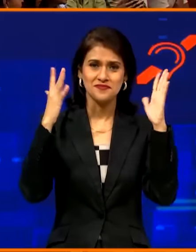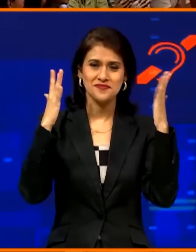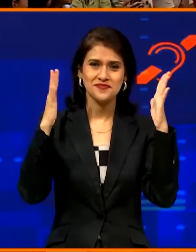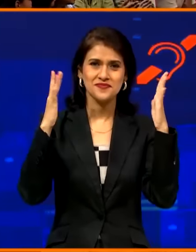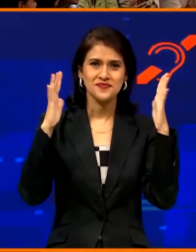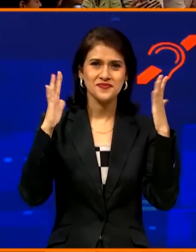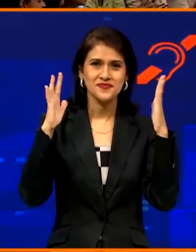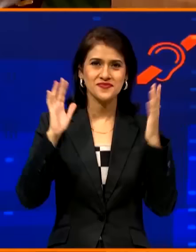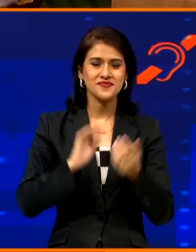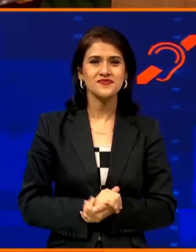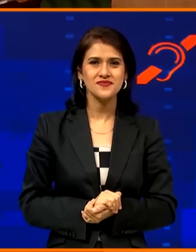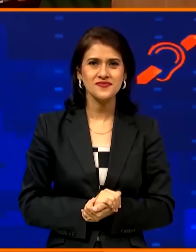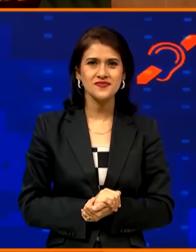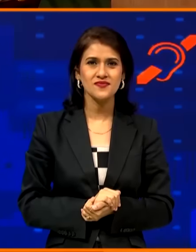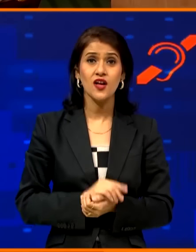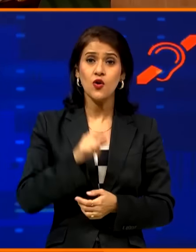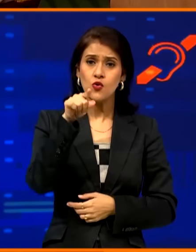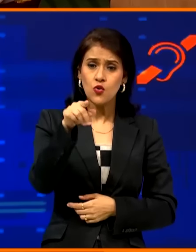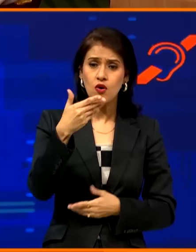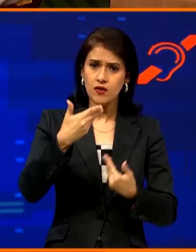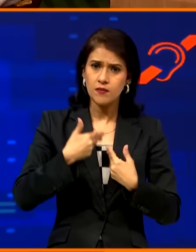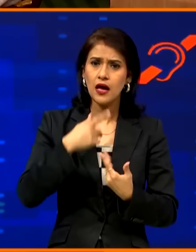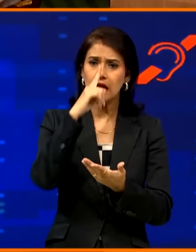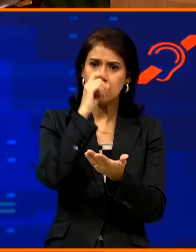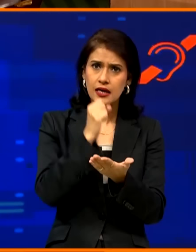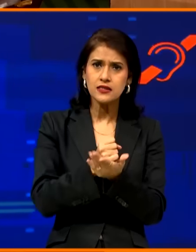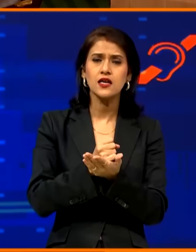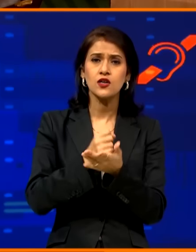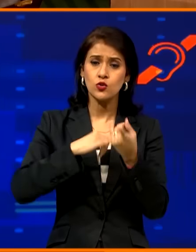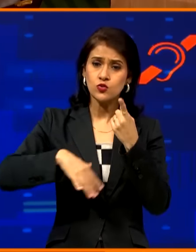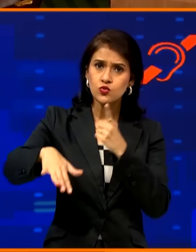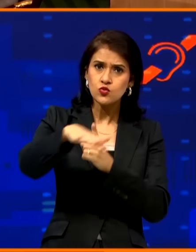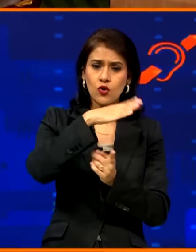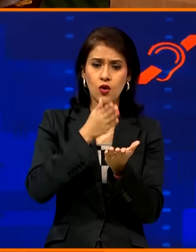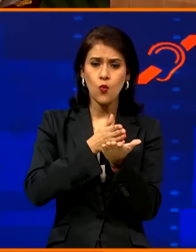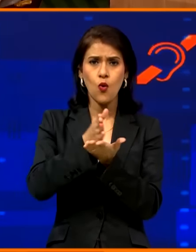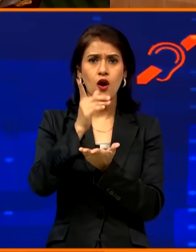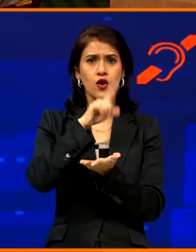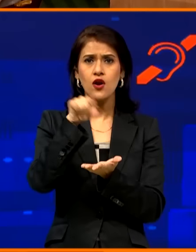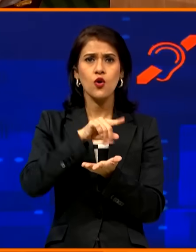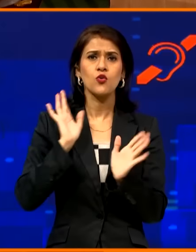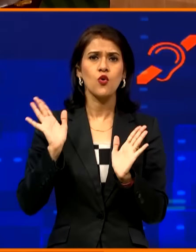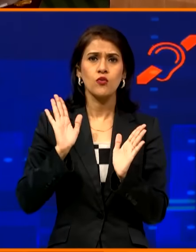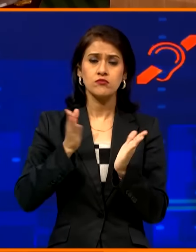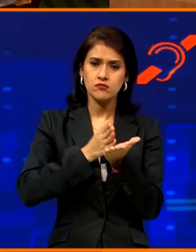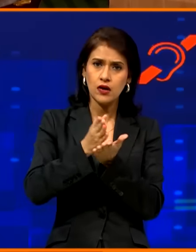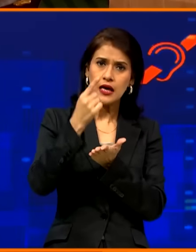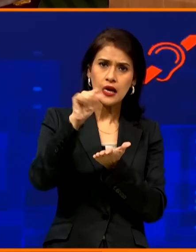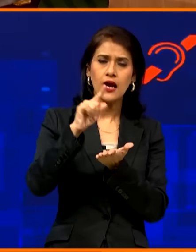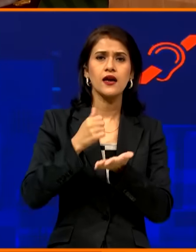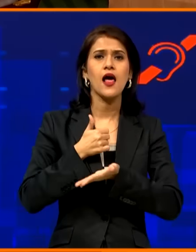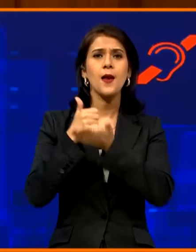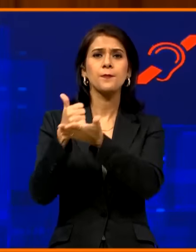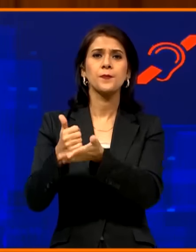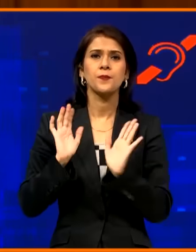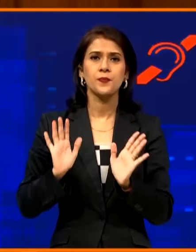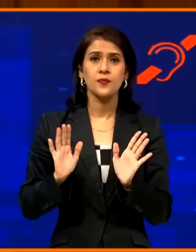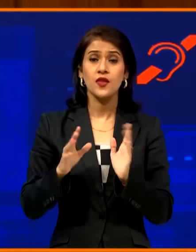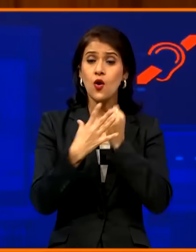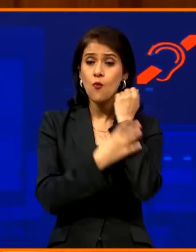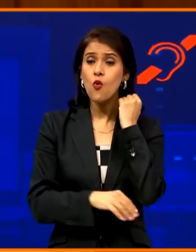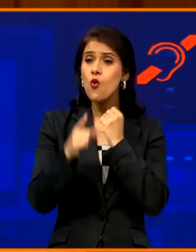हमें हमें और आपको मिलकर करना चाहिए सोसाइटी को गलत रास्ते पर नहीं जाने देंगे गरीब की गरीब की गुरबत का